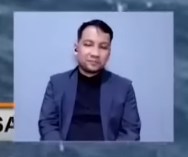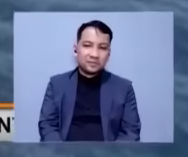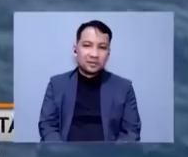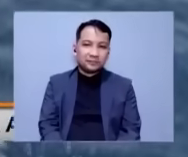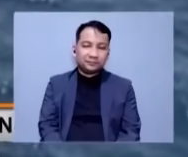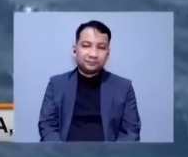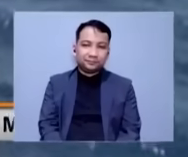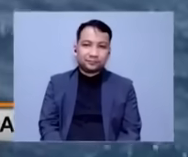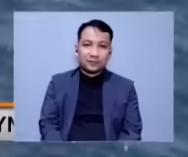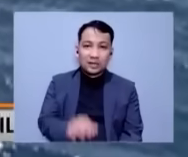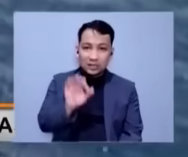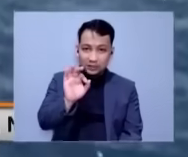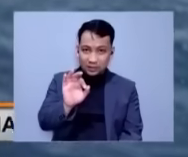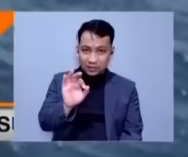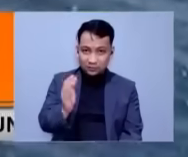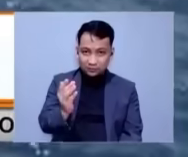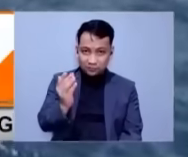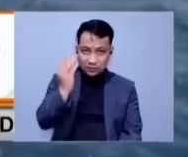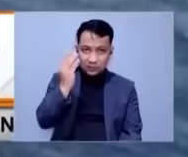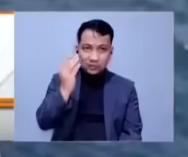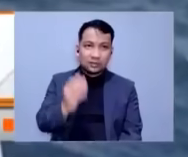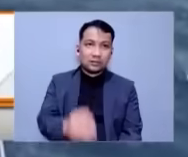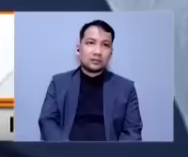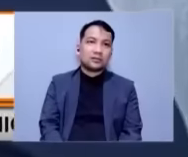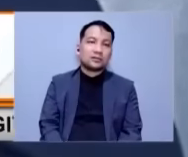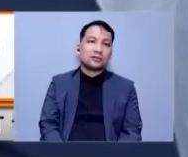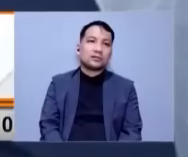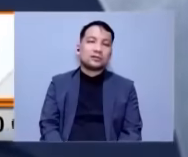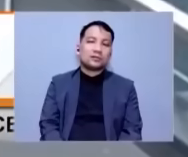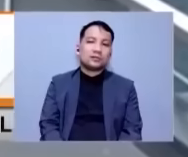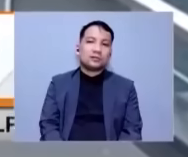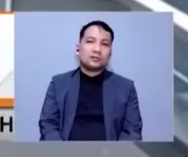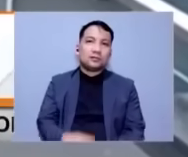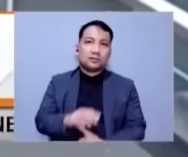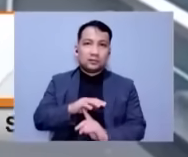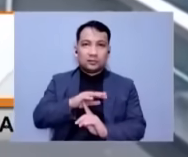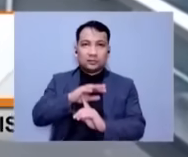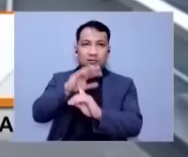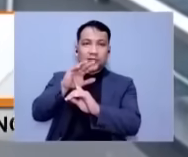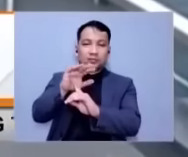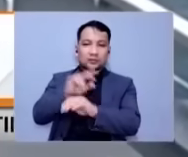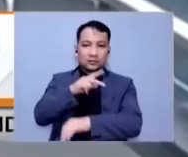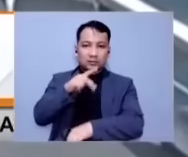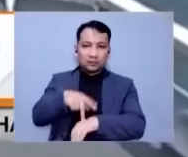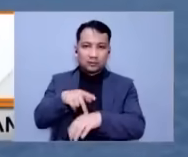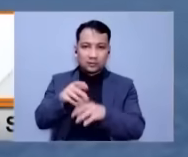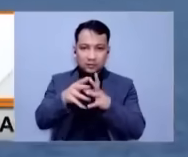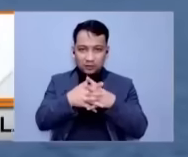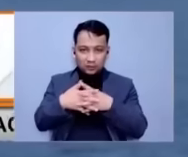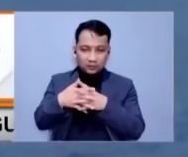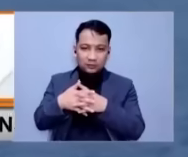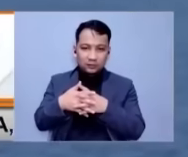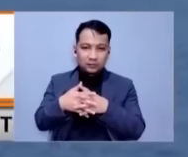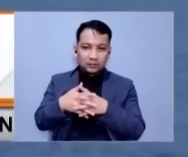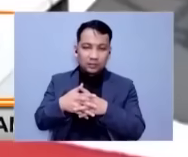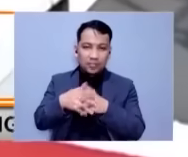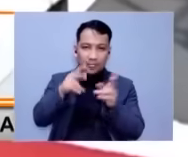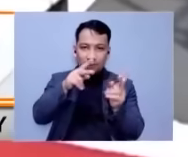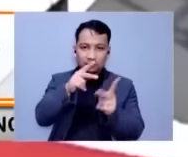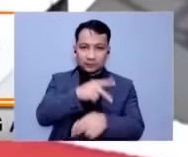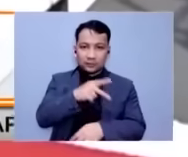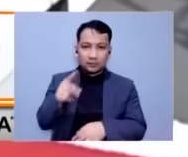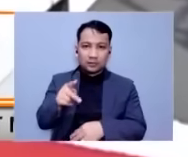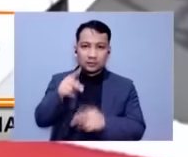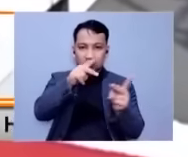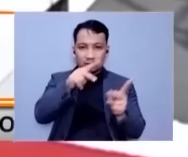Pasado alas 9 ng umaga, nagsimula na ang sortie out o pag-alis ng mga naval ship ng Pilipinas, Amerika at France sa Puerto Princesa, Palawan. Ito